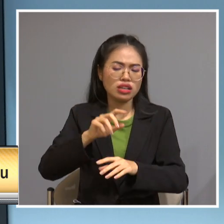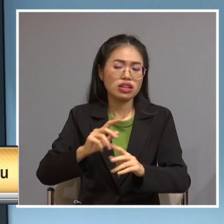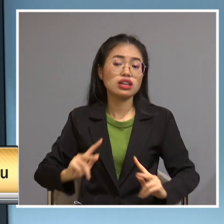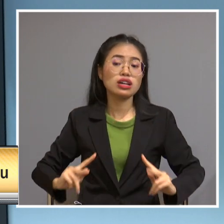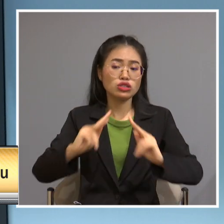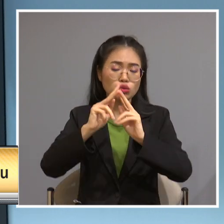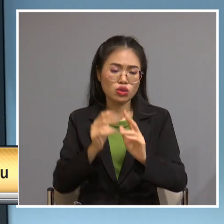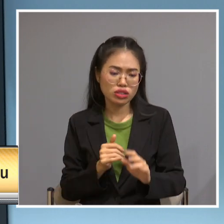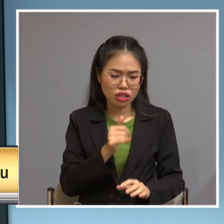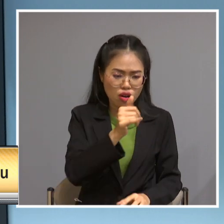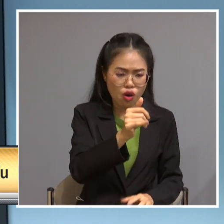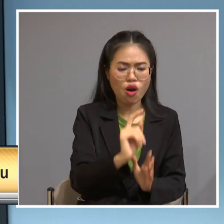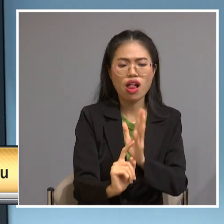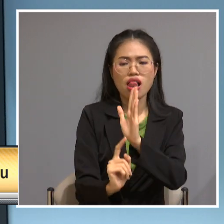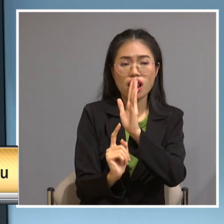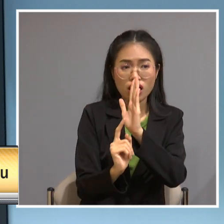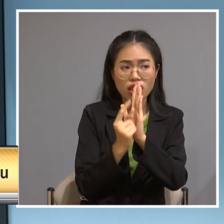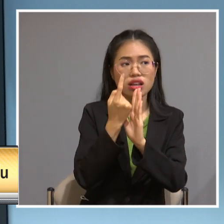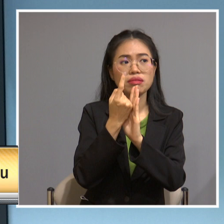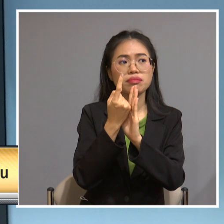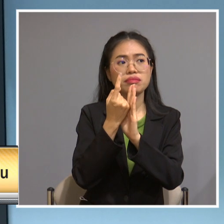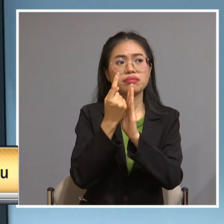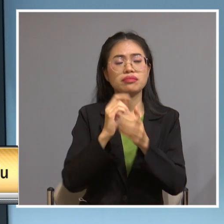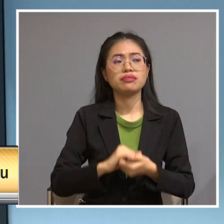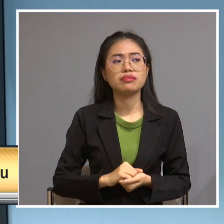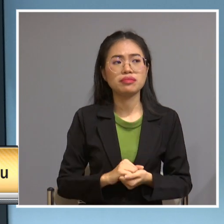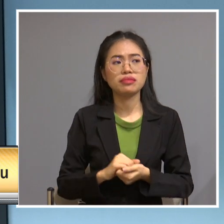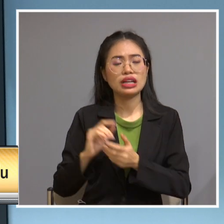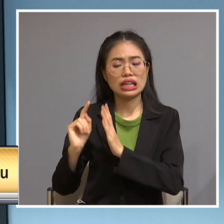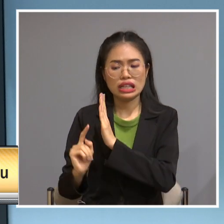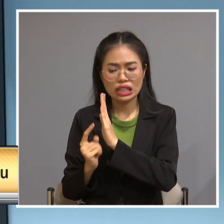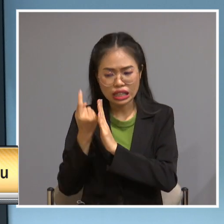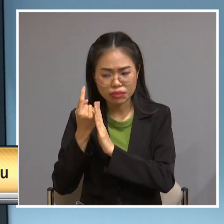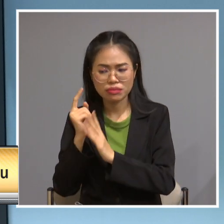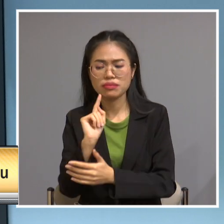เริ่มตงแต่ต้นทางเพื่จะให้เข้าใจง่ายตั้งแต่ต้นทาง